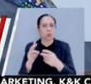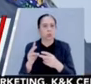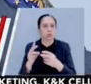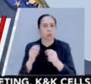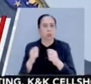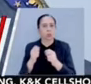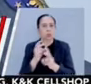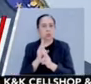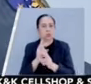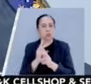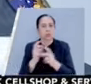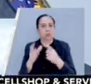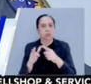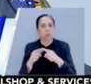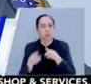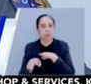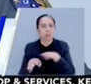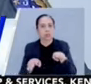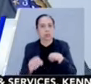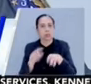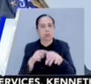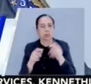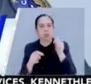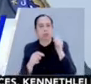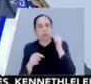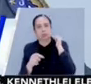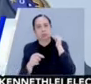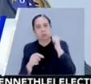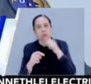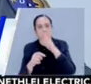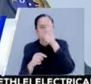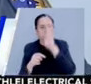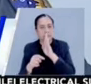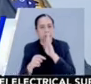nangyari, nasagi niya yung likuran at nabasag yung